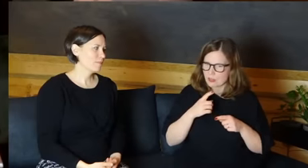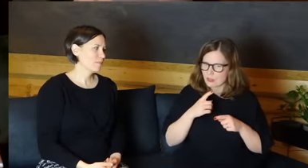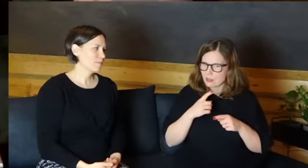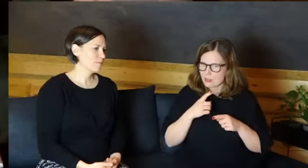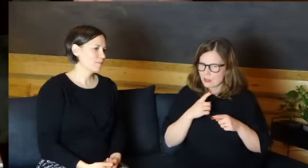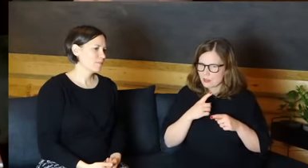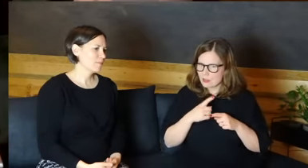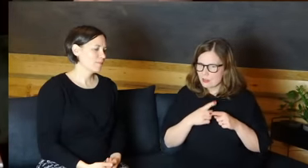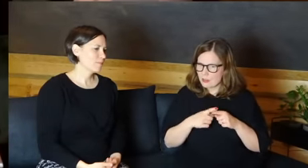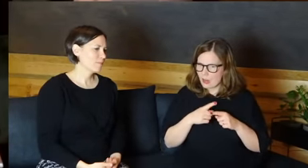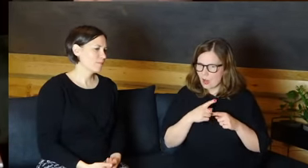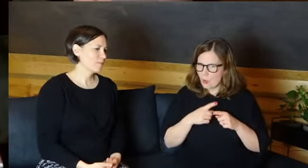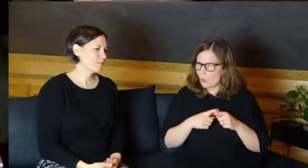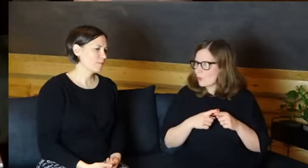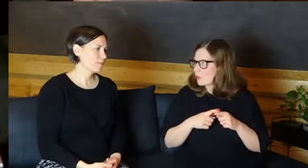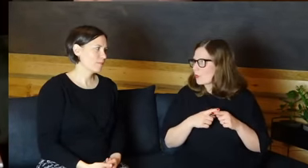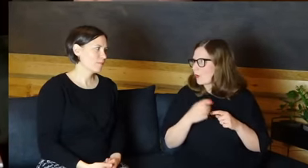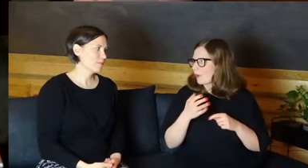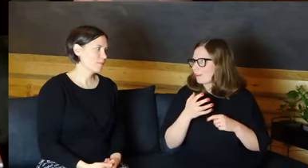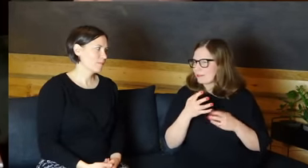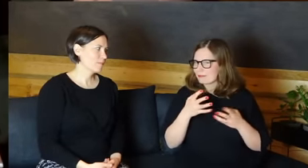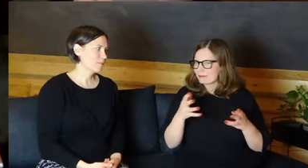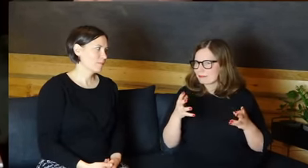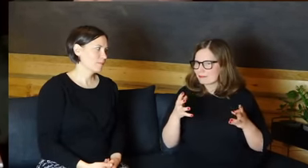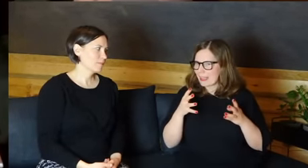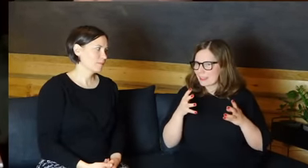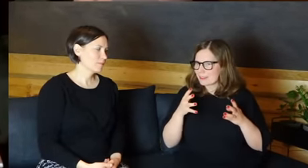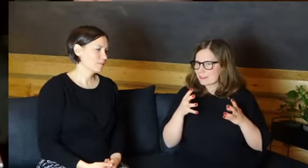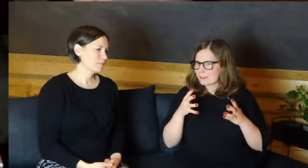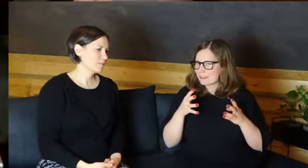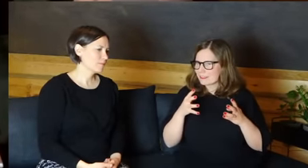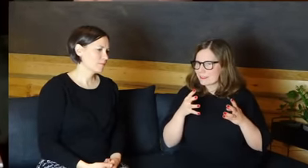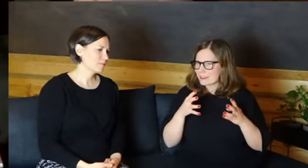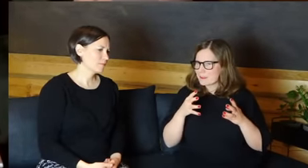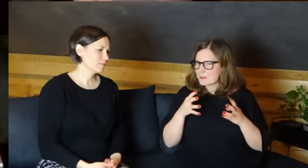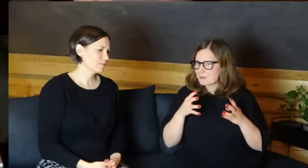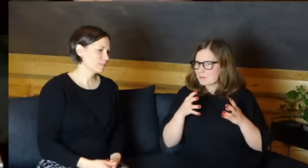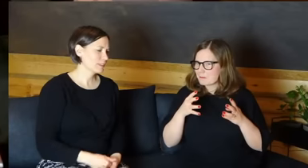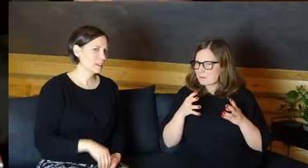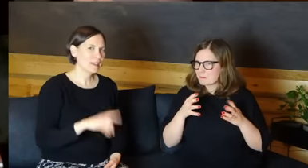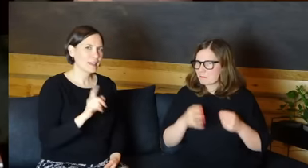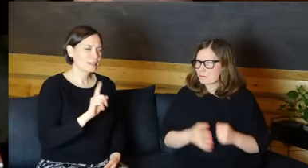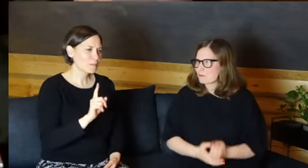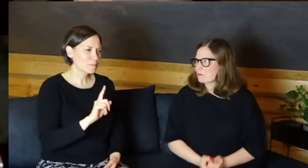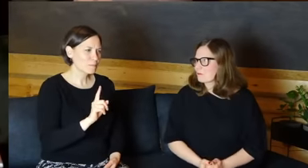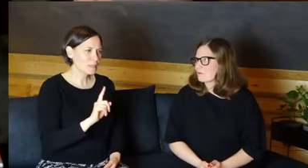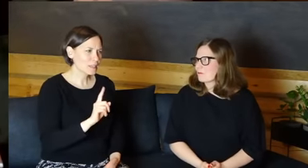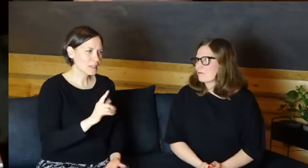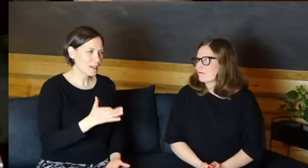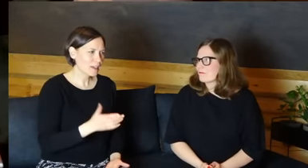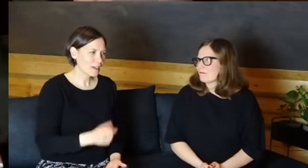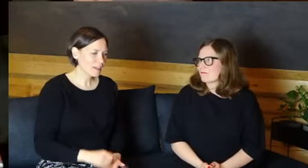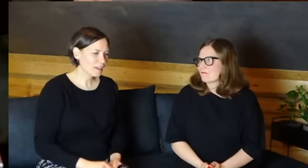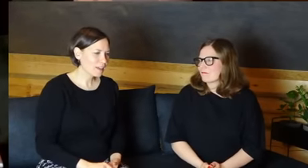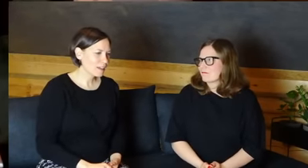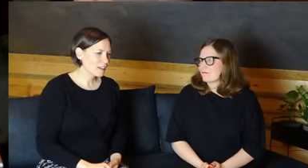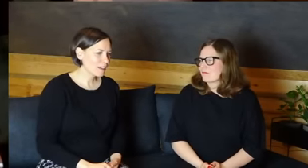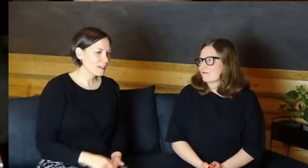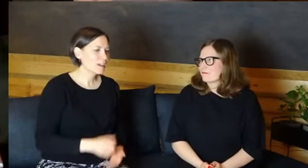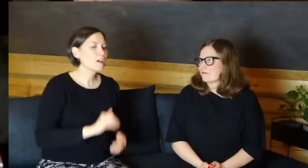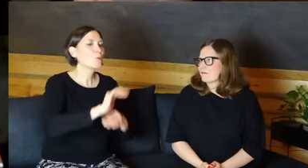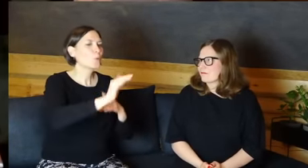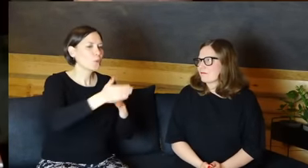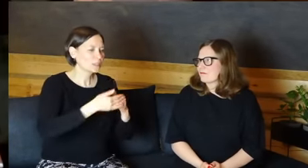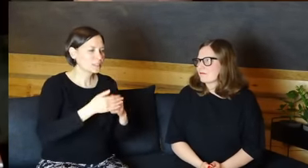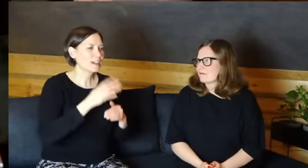ulkopinnassa on 100 vuotta suunnittelu. Eli mikä on niin, Joo. Mikä on mitä? Sano, kertaapa vielä,